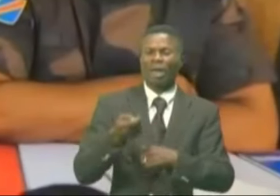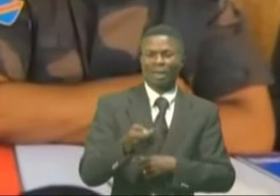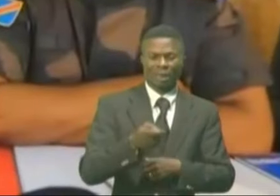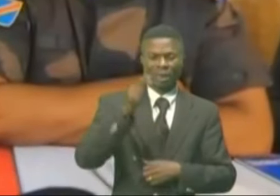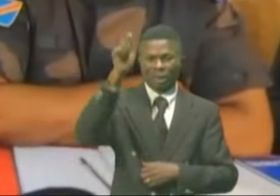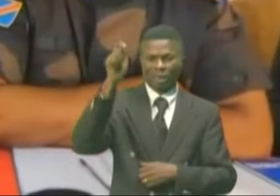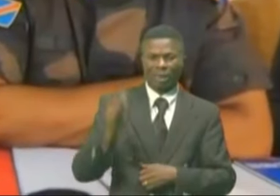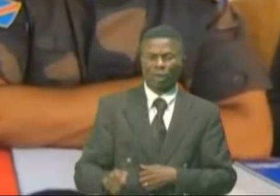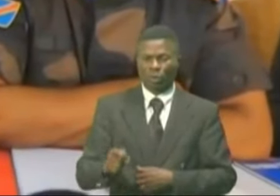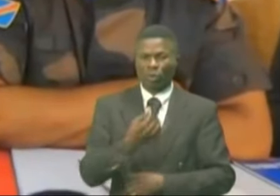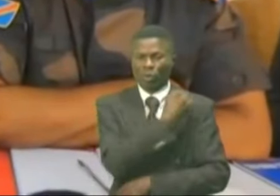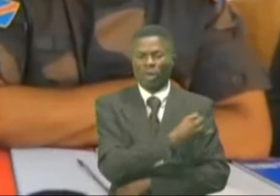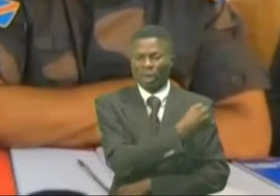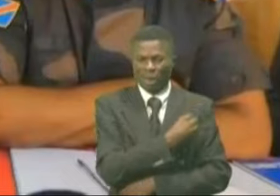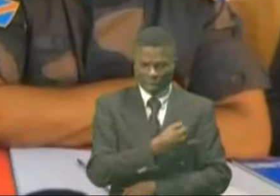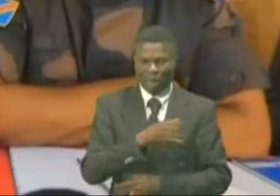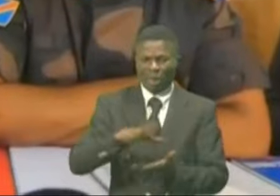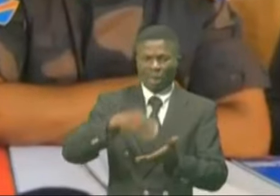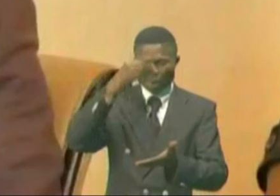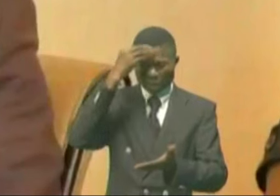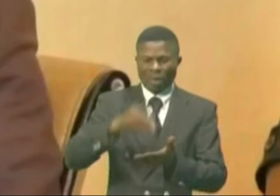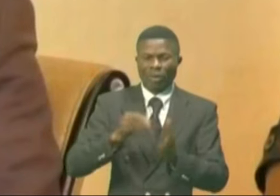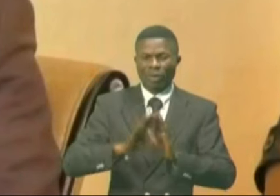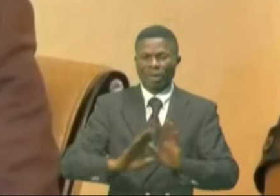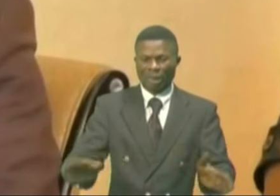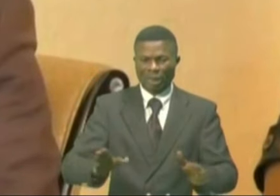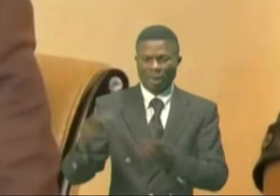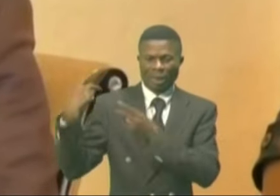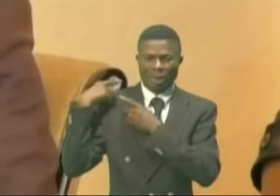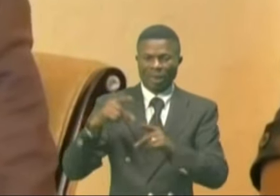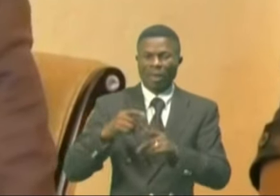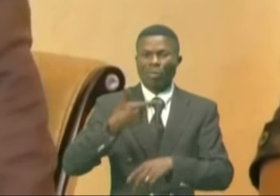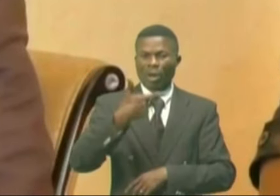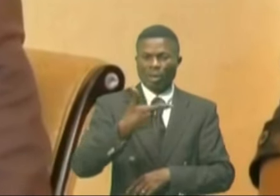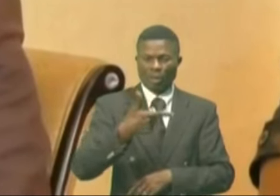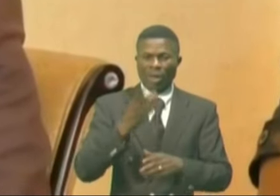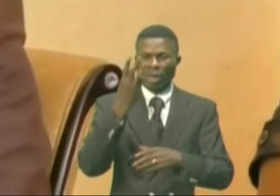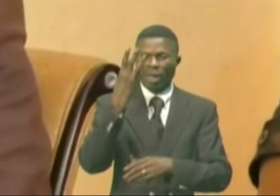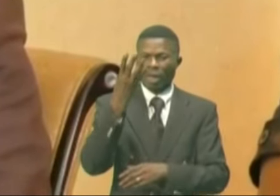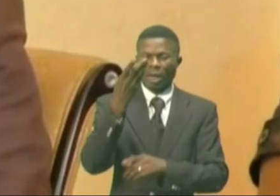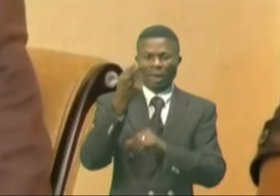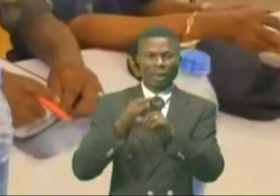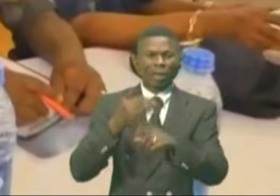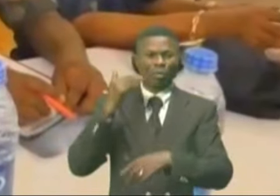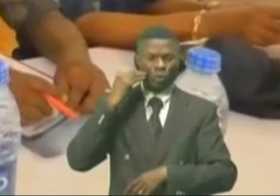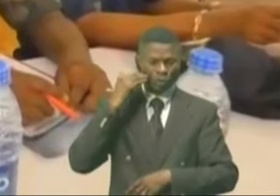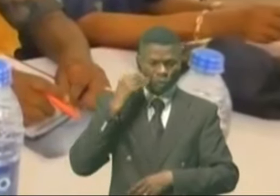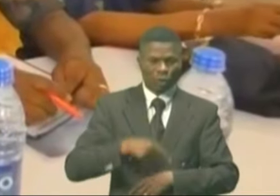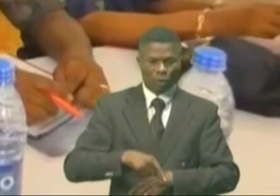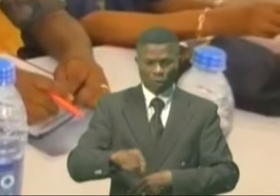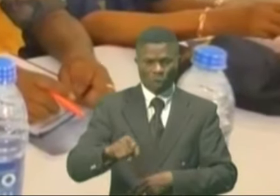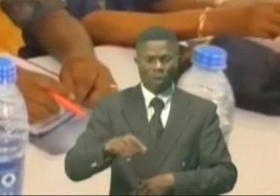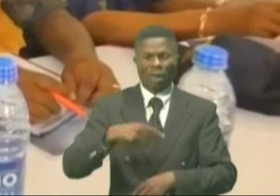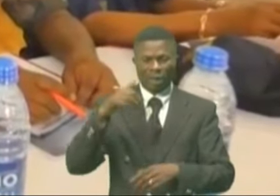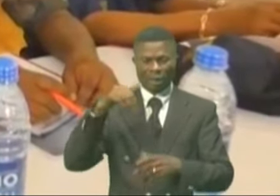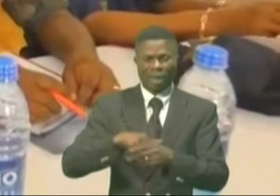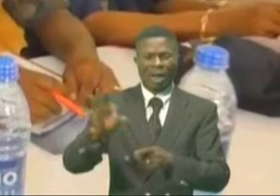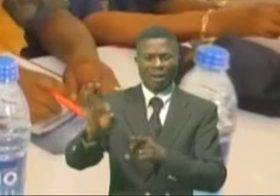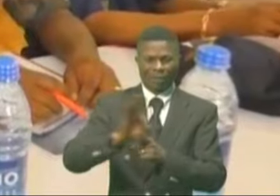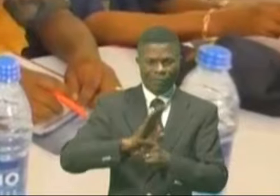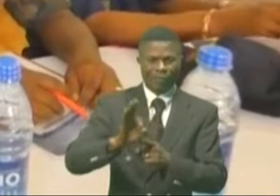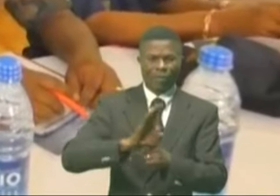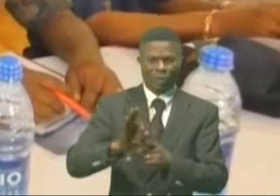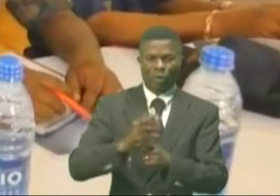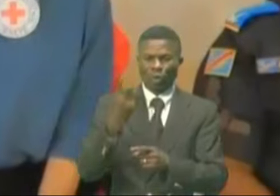de l'Ituri sont renforcés en capacité depuis ce mardi 4 juin courant à travers une formation